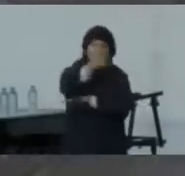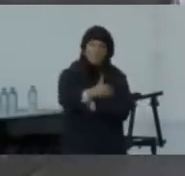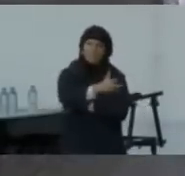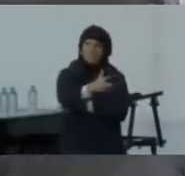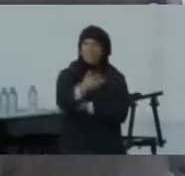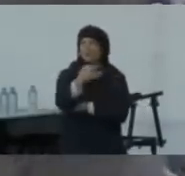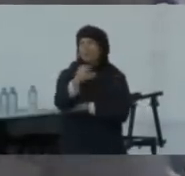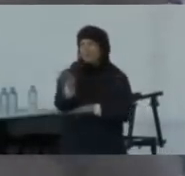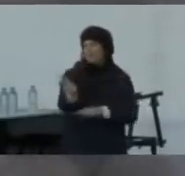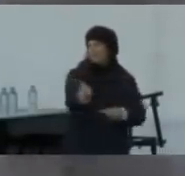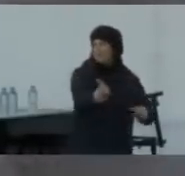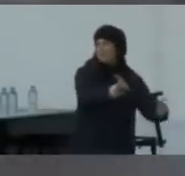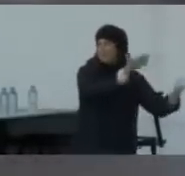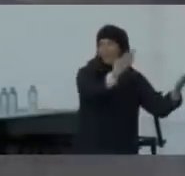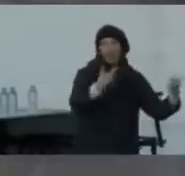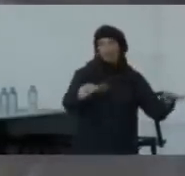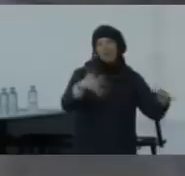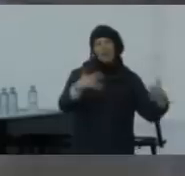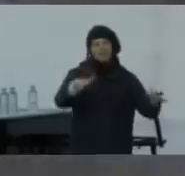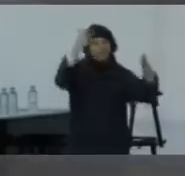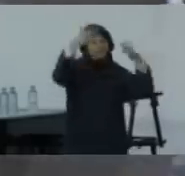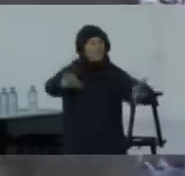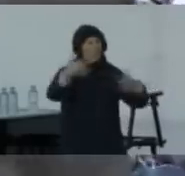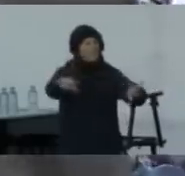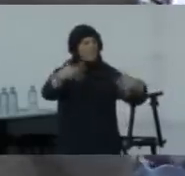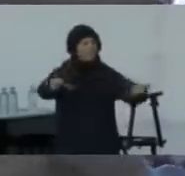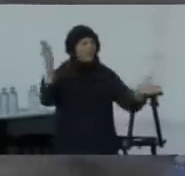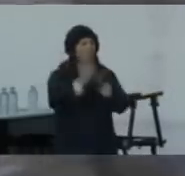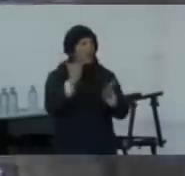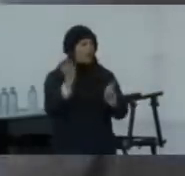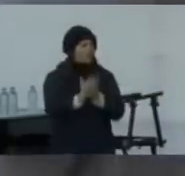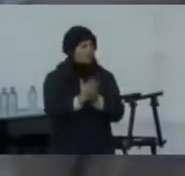Devono andare. Finita. Sono come